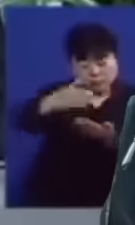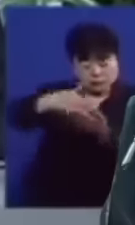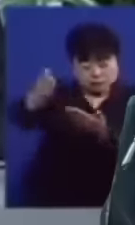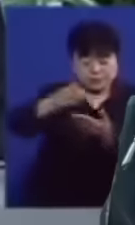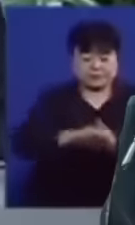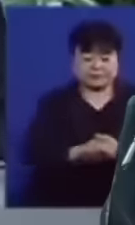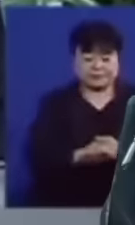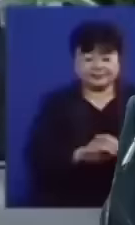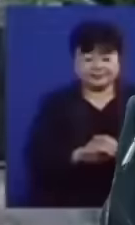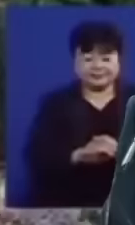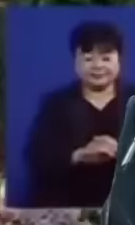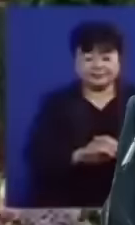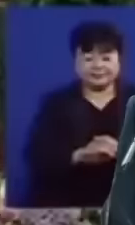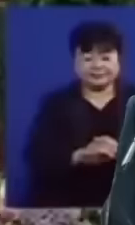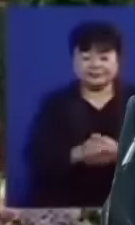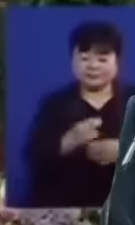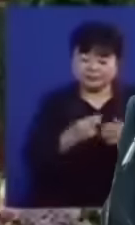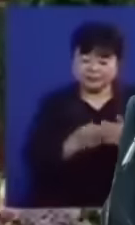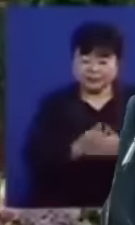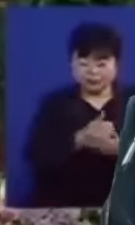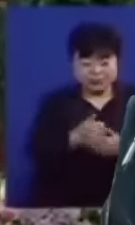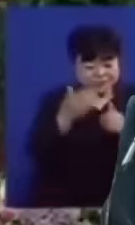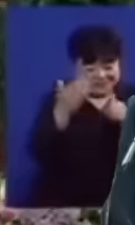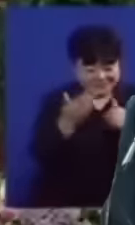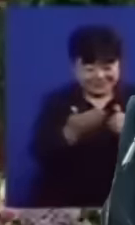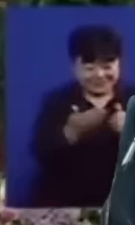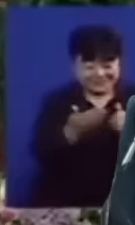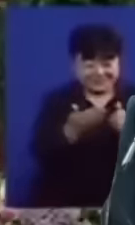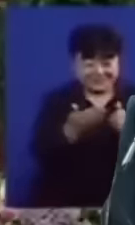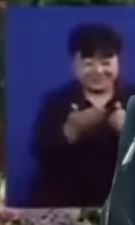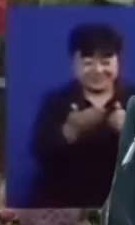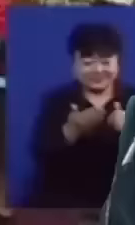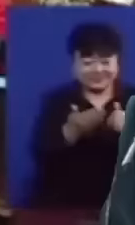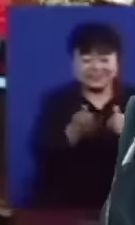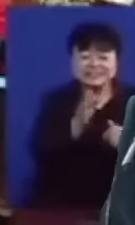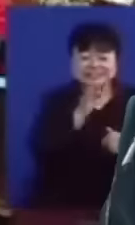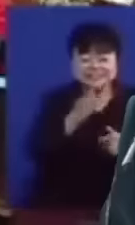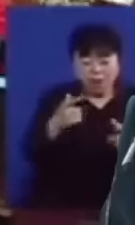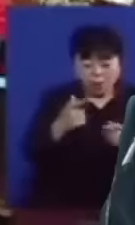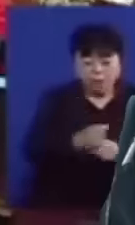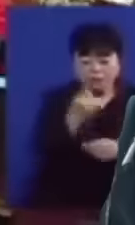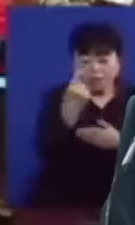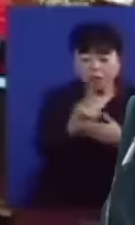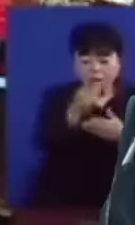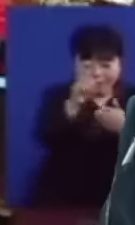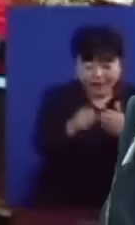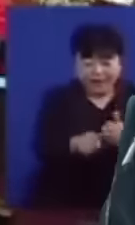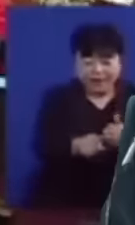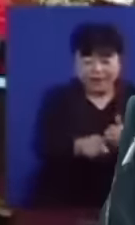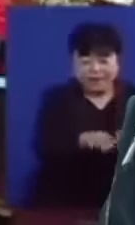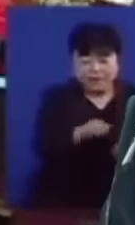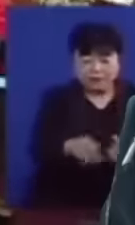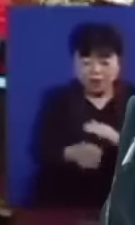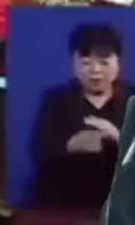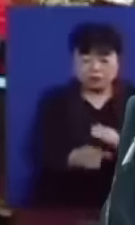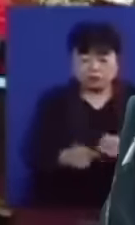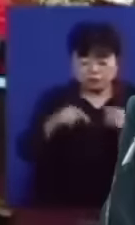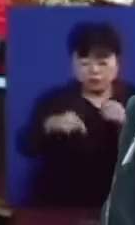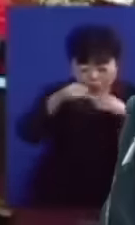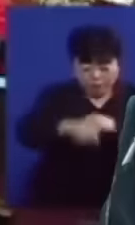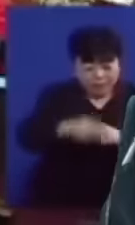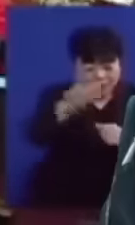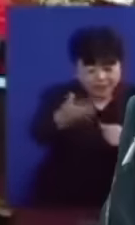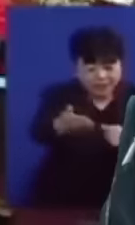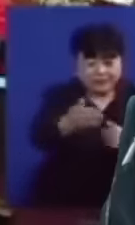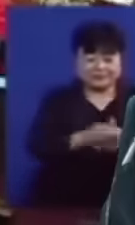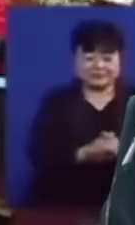해주겠다는 것입니다. 그리고 주께서 진짜 원수가 다가들어서 여러분을 도적질하고 죽이고